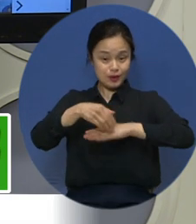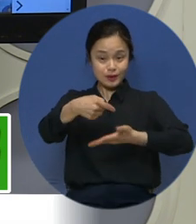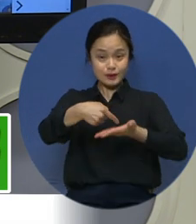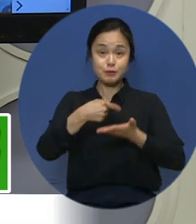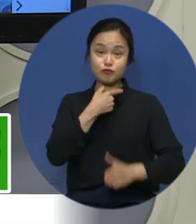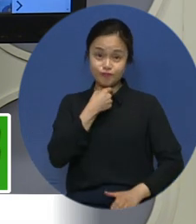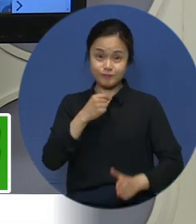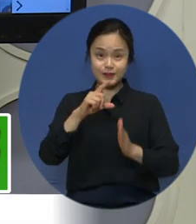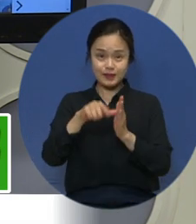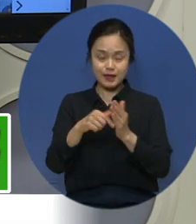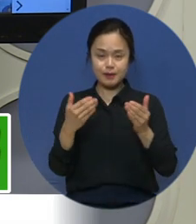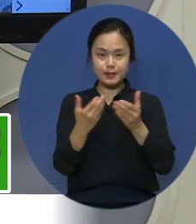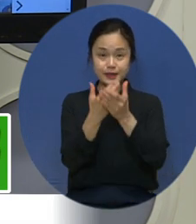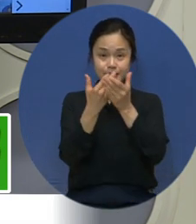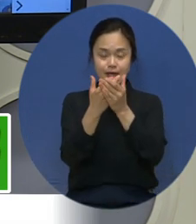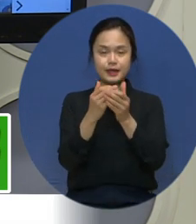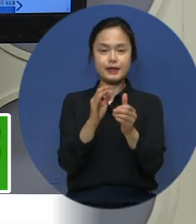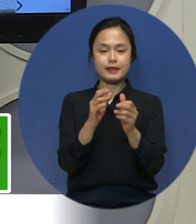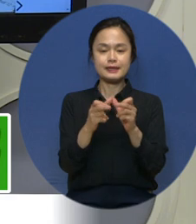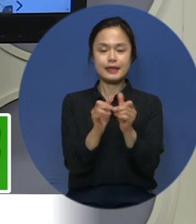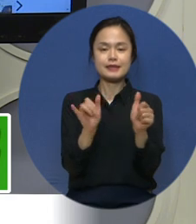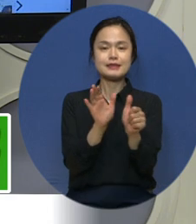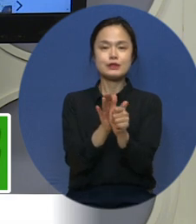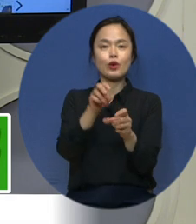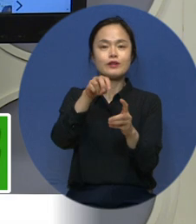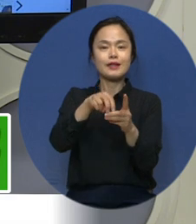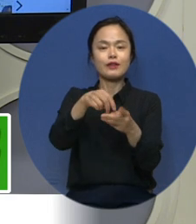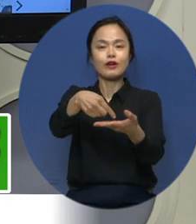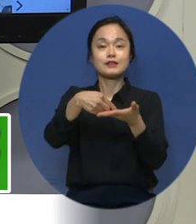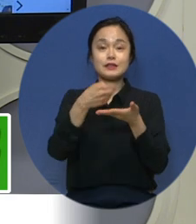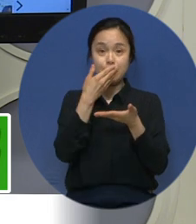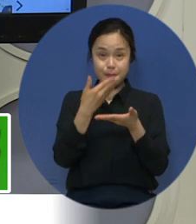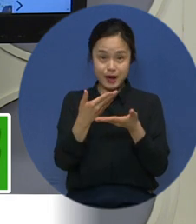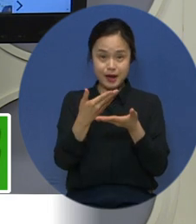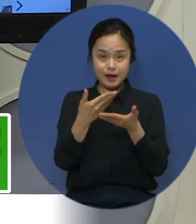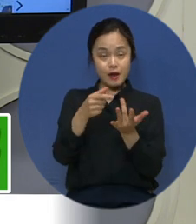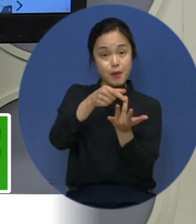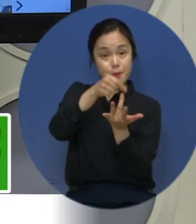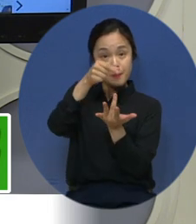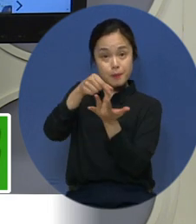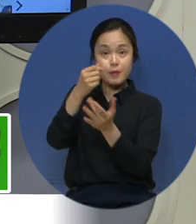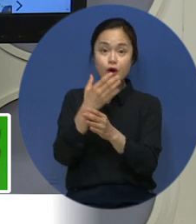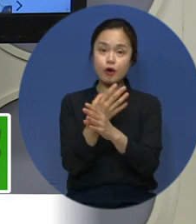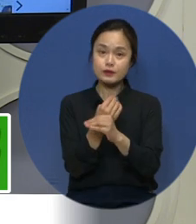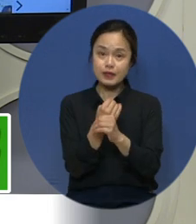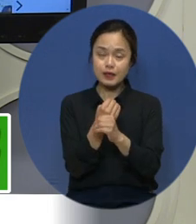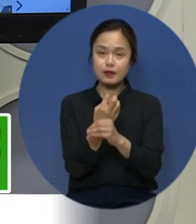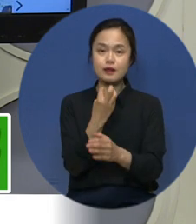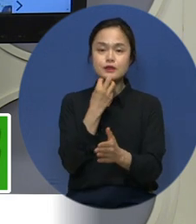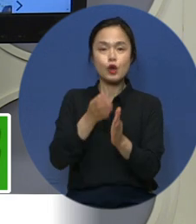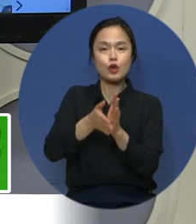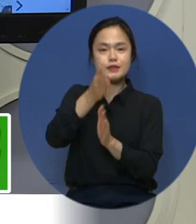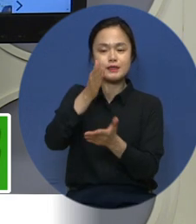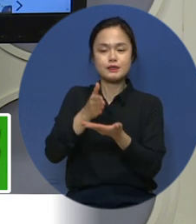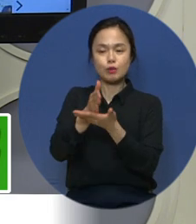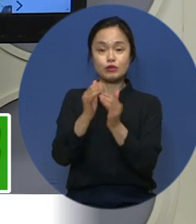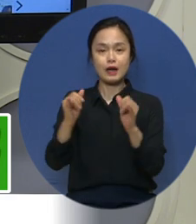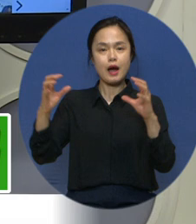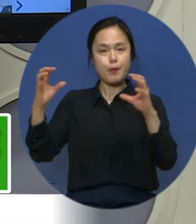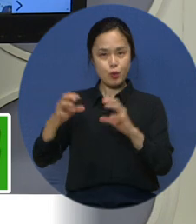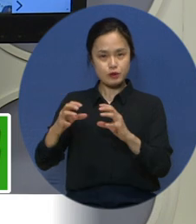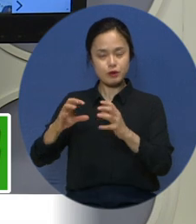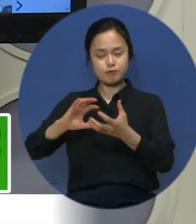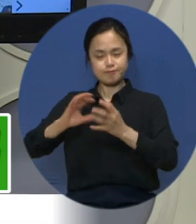발달장애인 지원 센터로 신청 가능하며 이용대상 자손 정과 배치는 서울시 발달장애인 지원 센터에서